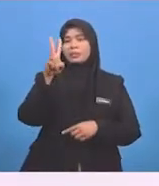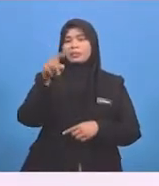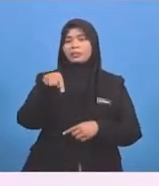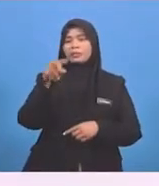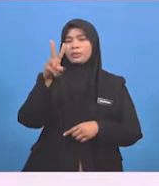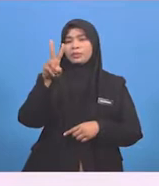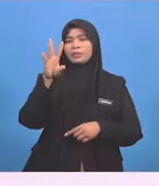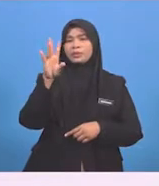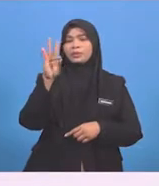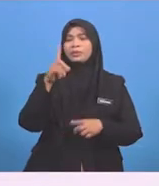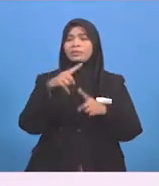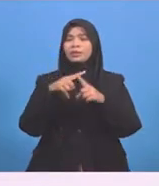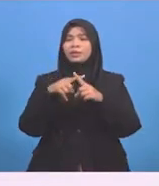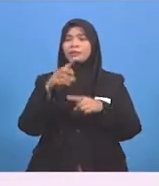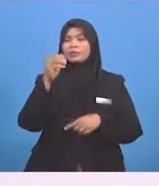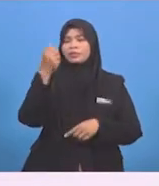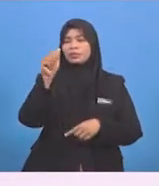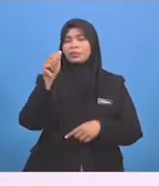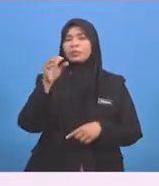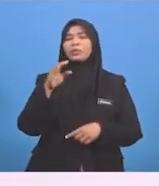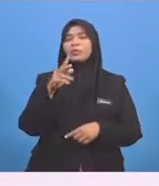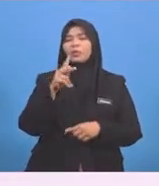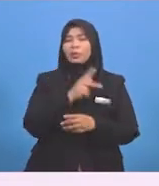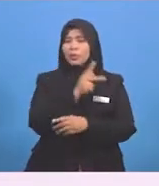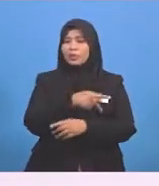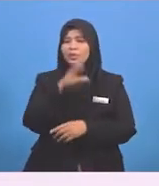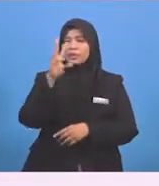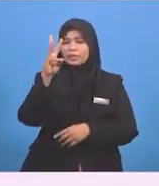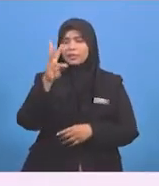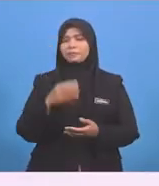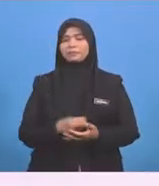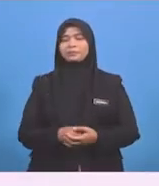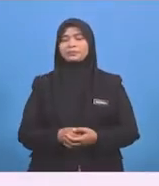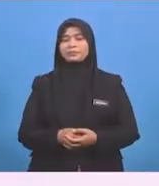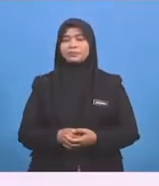2.26 darab 10 kuasa 6 joule per kilogram.